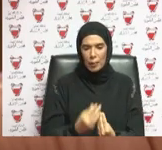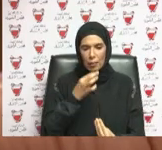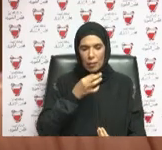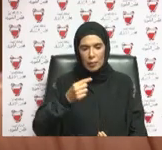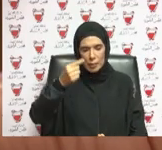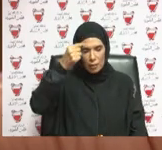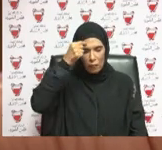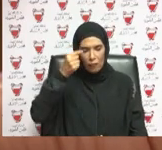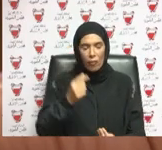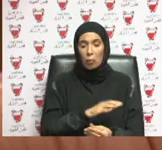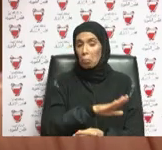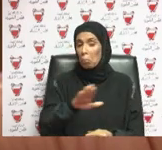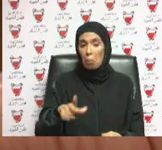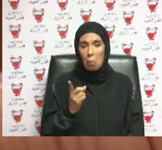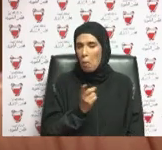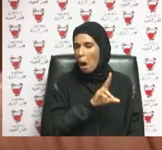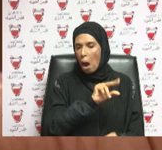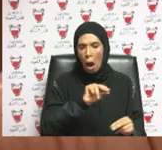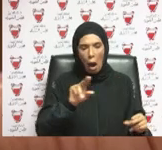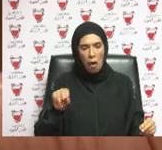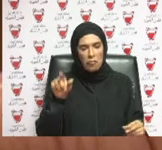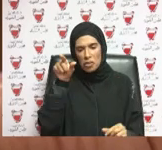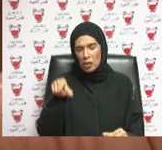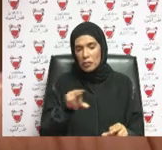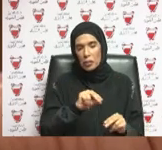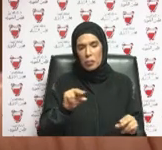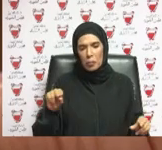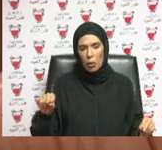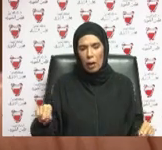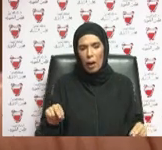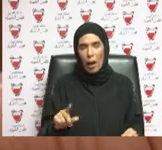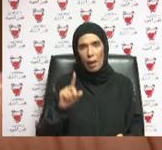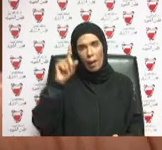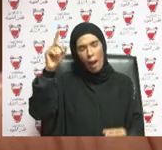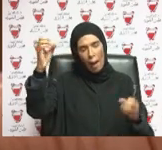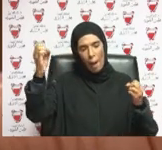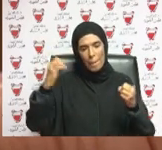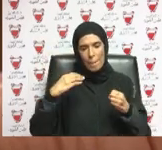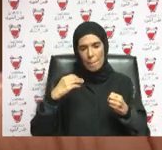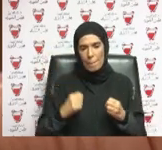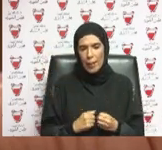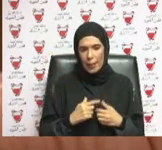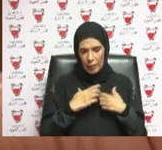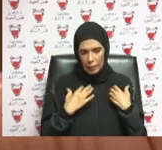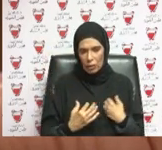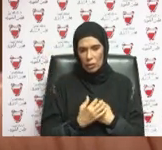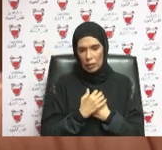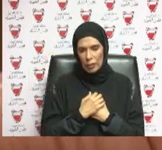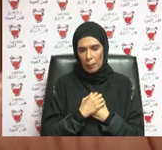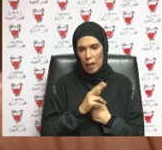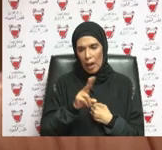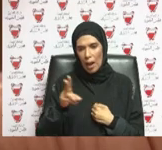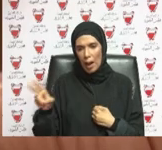صفات يندر أن نجدها إلا في من أنعم الله عليهم بمحبة